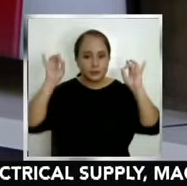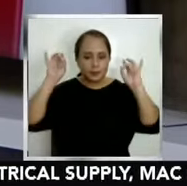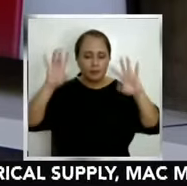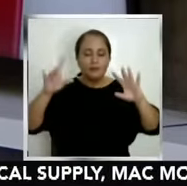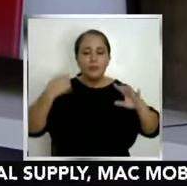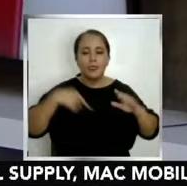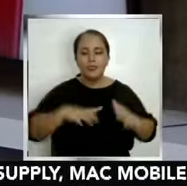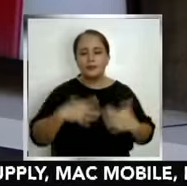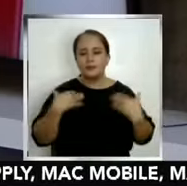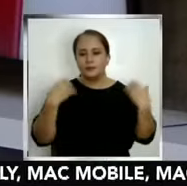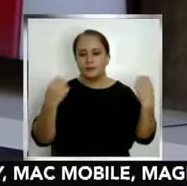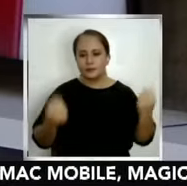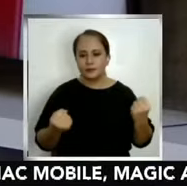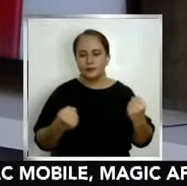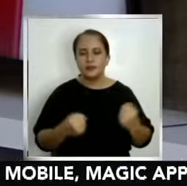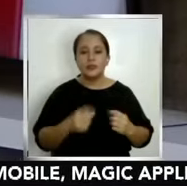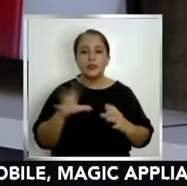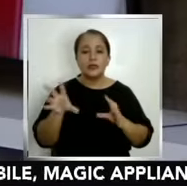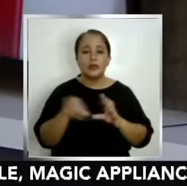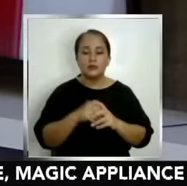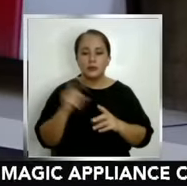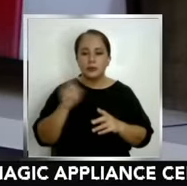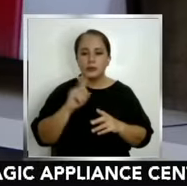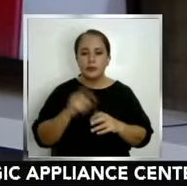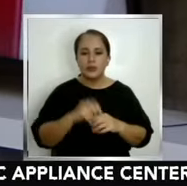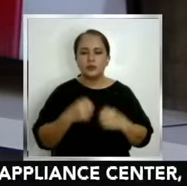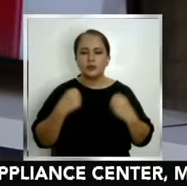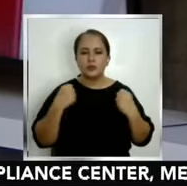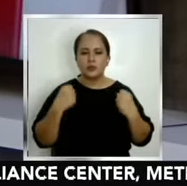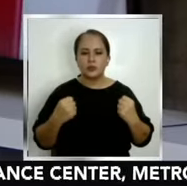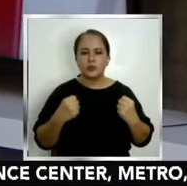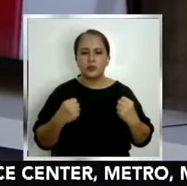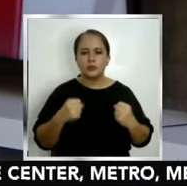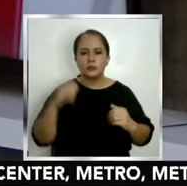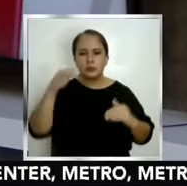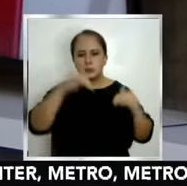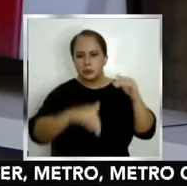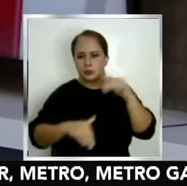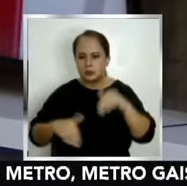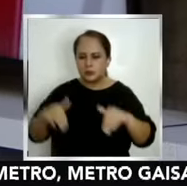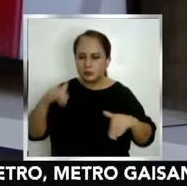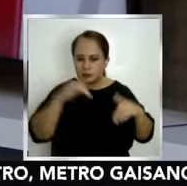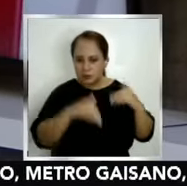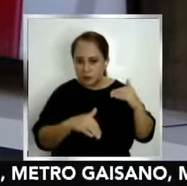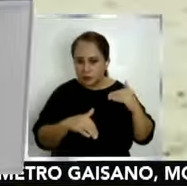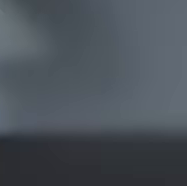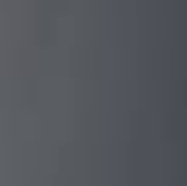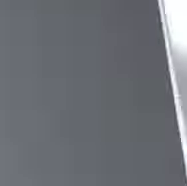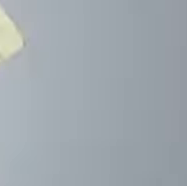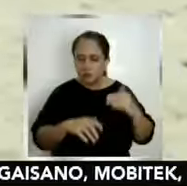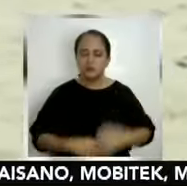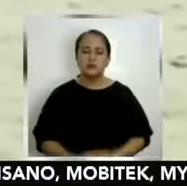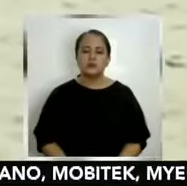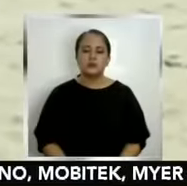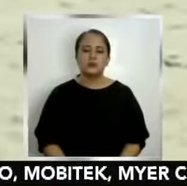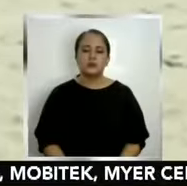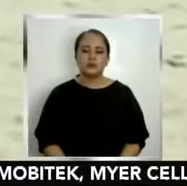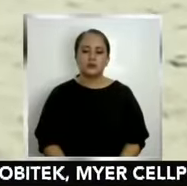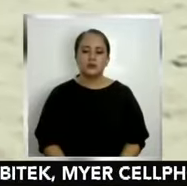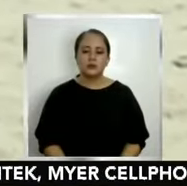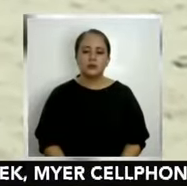kalusugan. Kabilang po dyan ang sobrang paglalangoy. Yan po ang tinutukan ni Chino Gaston.